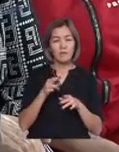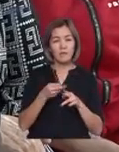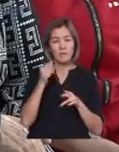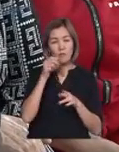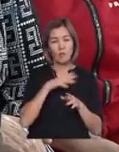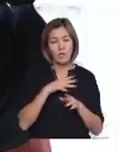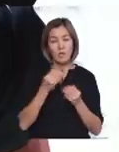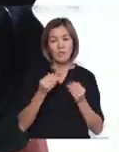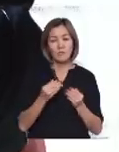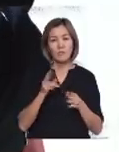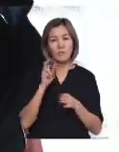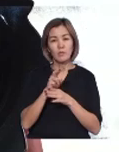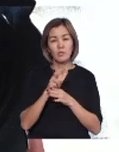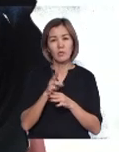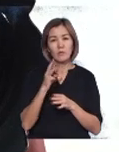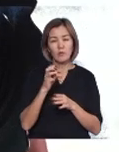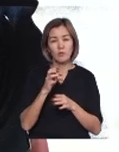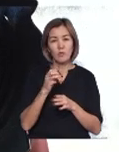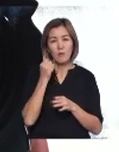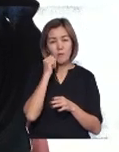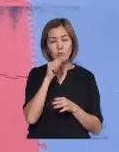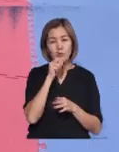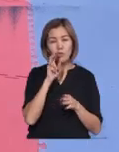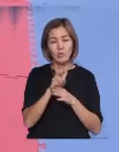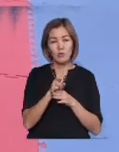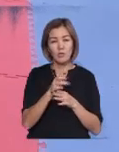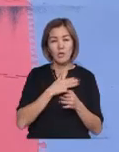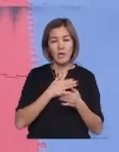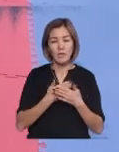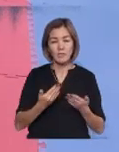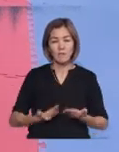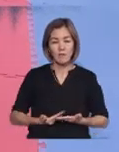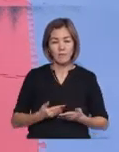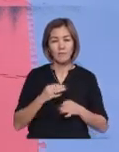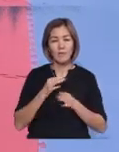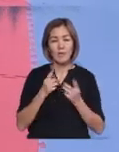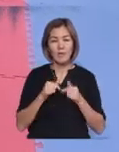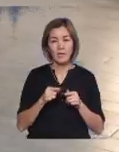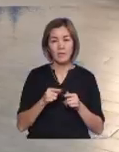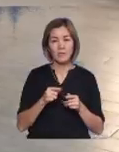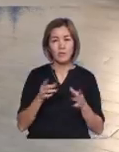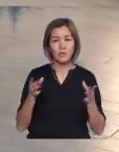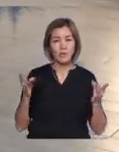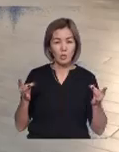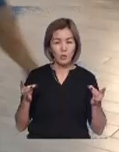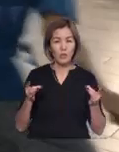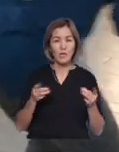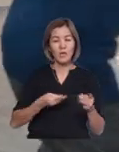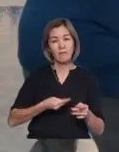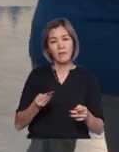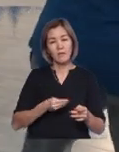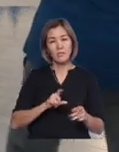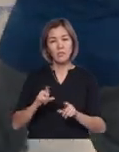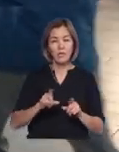текущего года. Сегодня его посещают около 300 бабушек и дедушек. Для их активного времяпровождения организованы занятия по йоге, теннису,